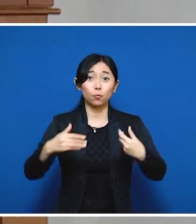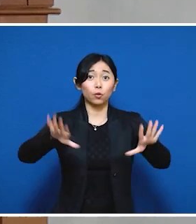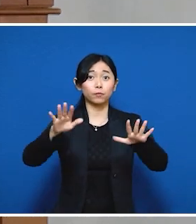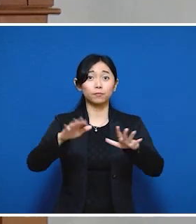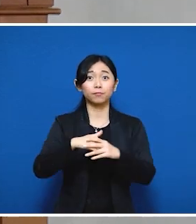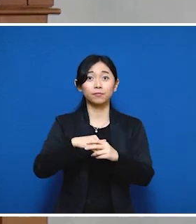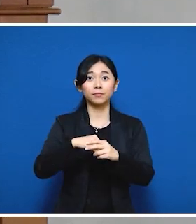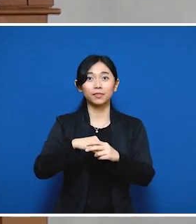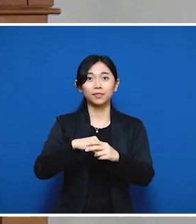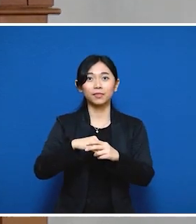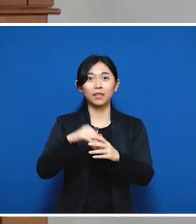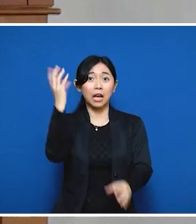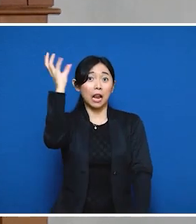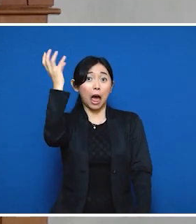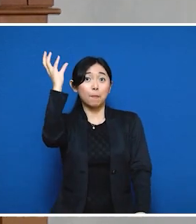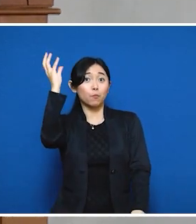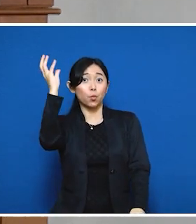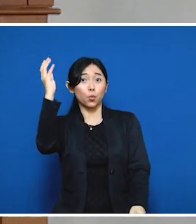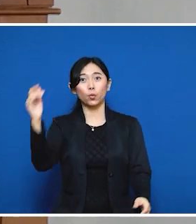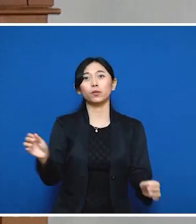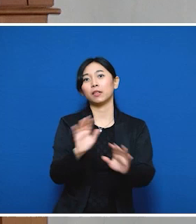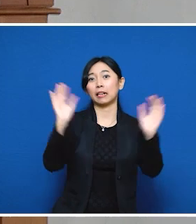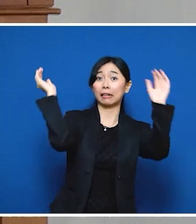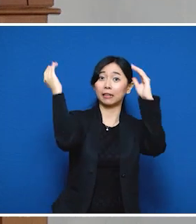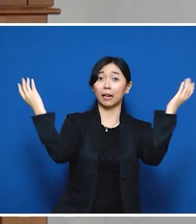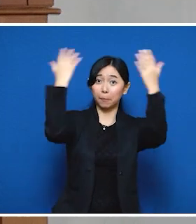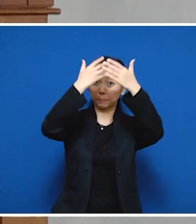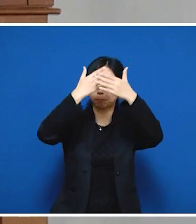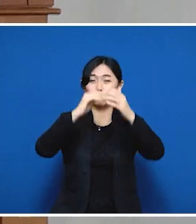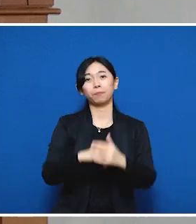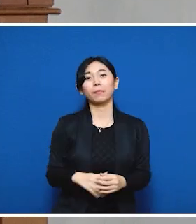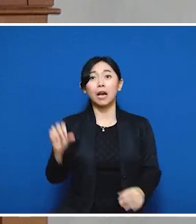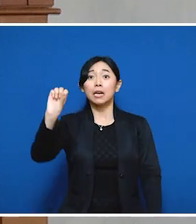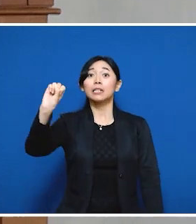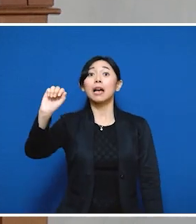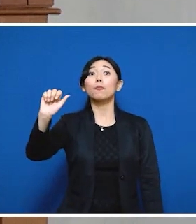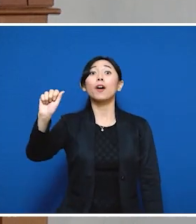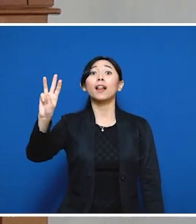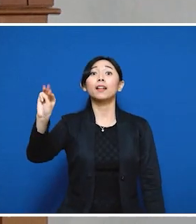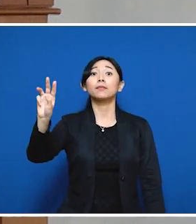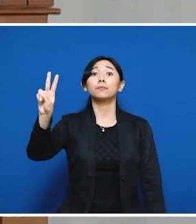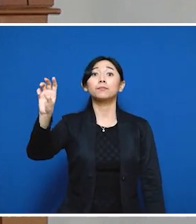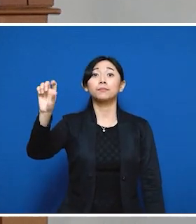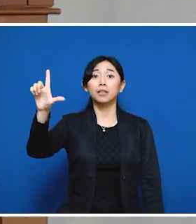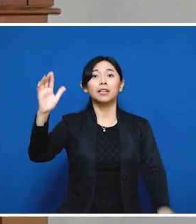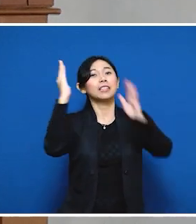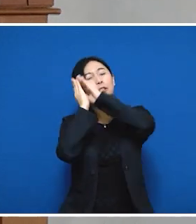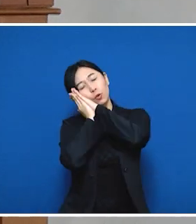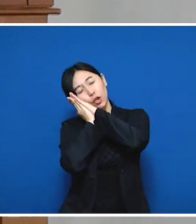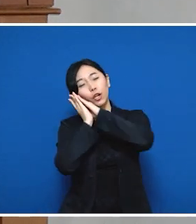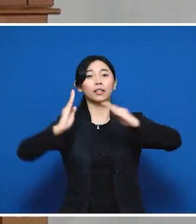Lampu rumah Allah belum lagi padam. Samuel telah tidur di dalam bait suci